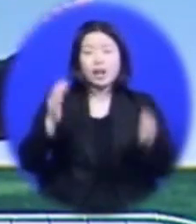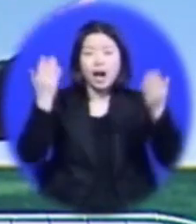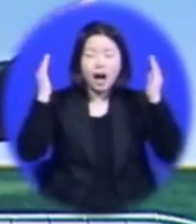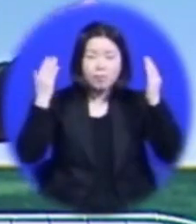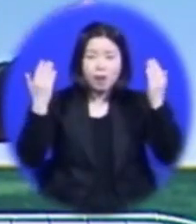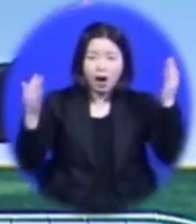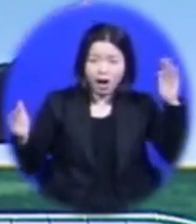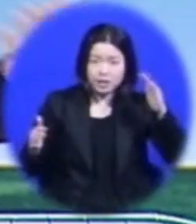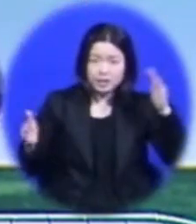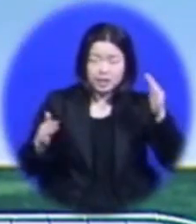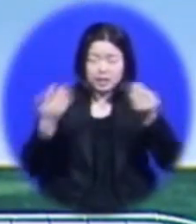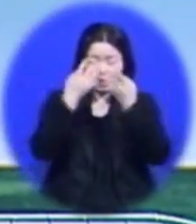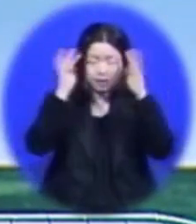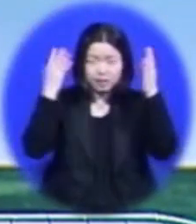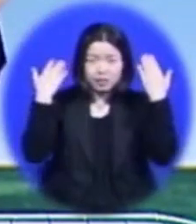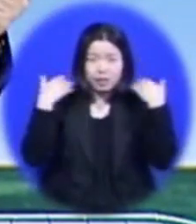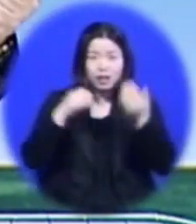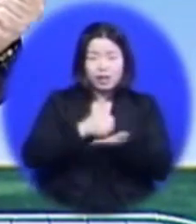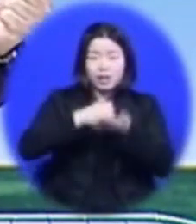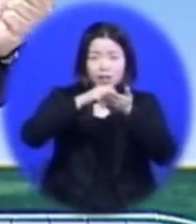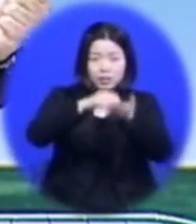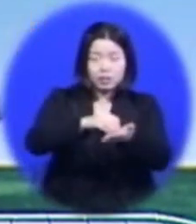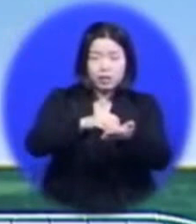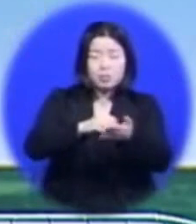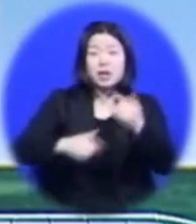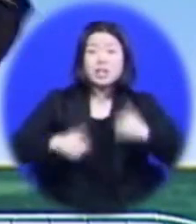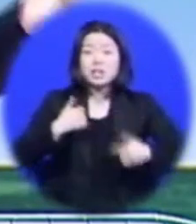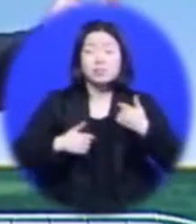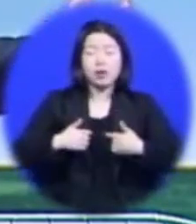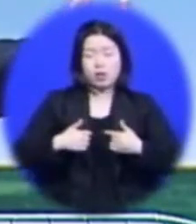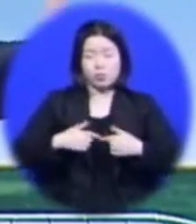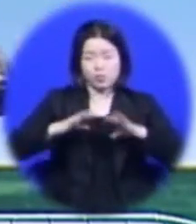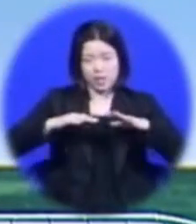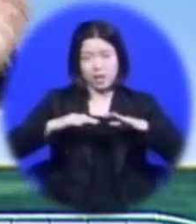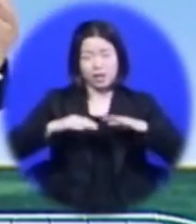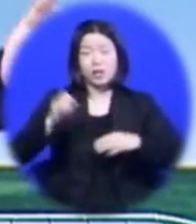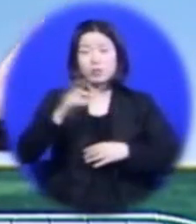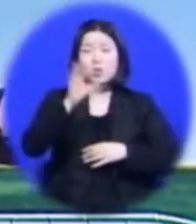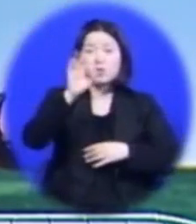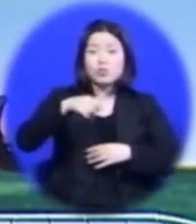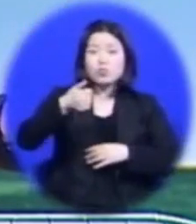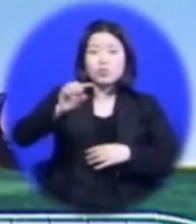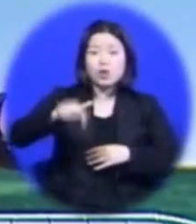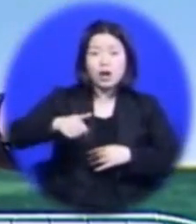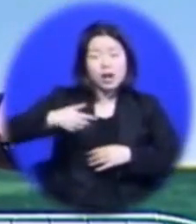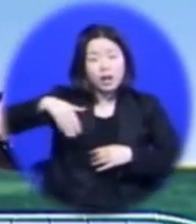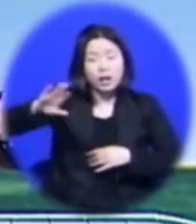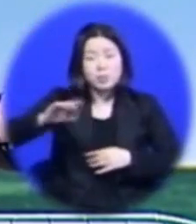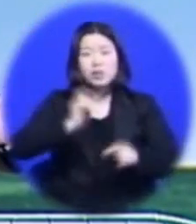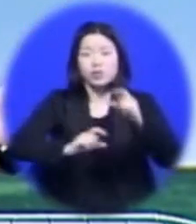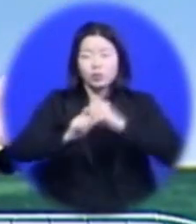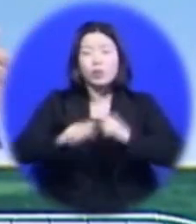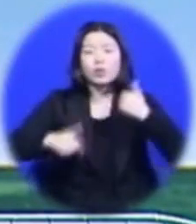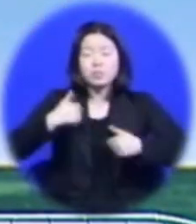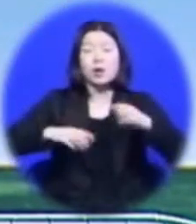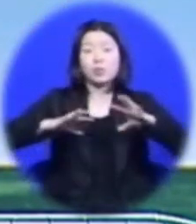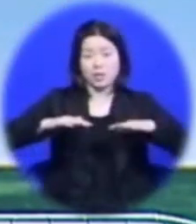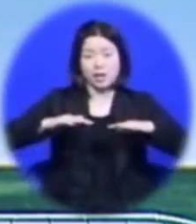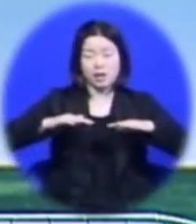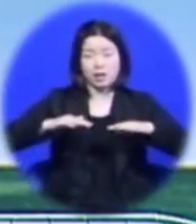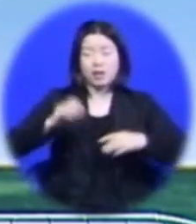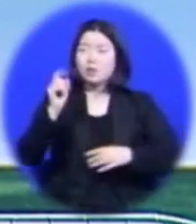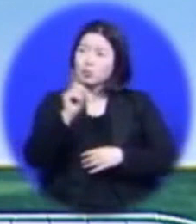대학을 들어가면 기뻐하고 자랑합니다. 유학을 가게 되면 더 기뻐하고 자랑합니다. 어떤